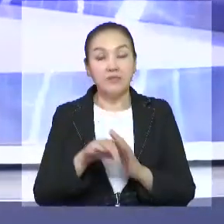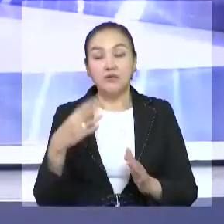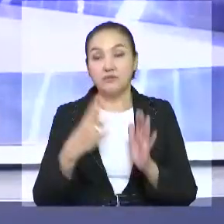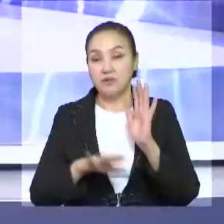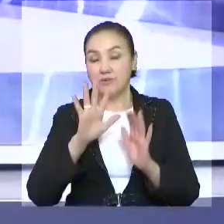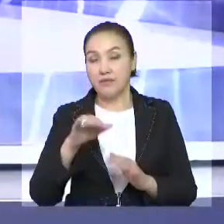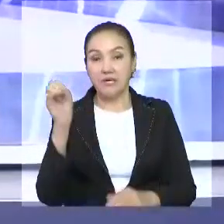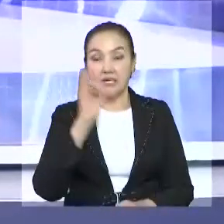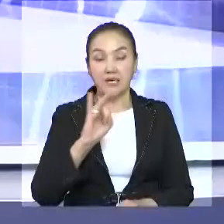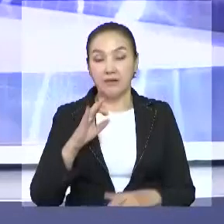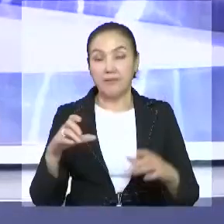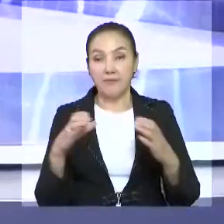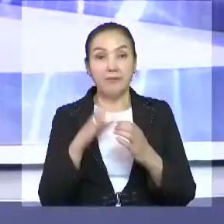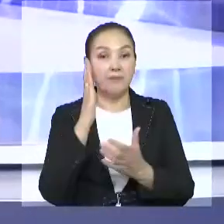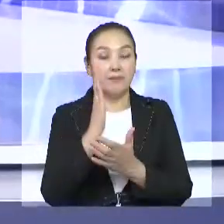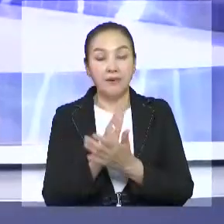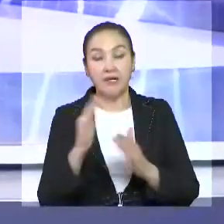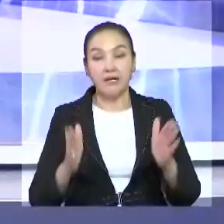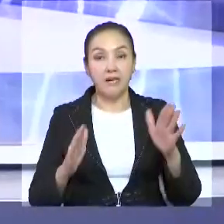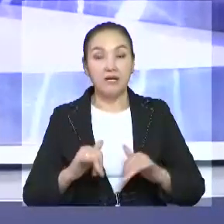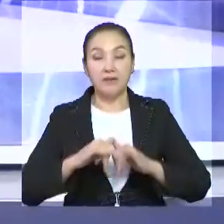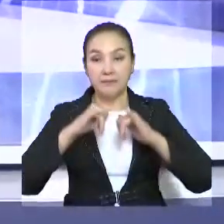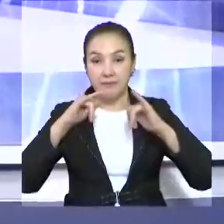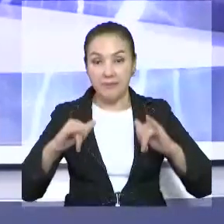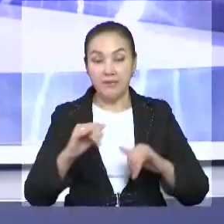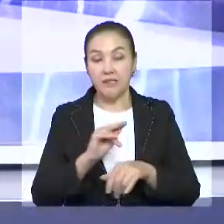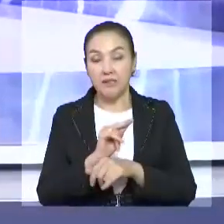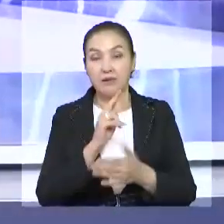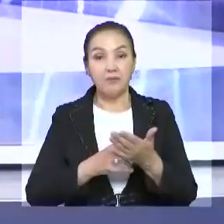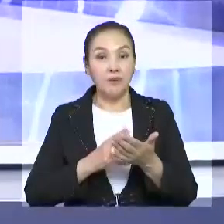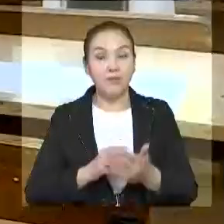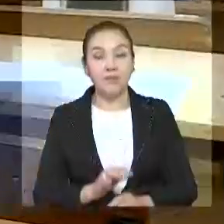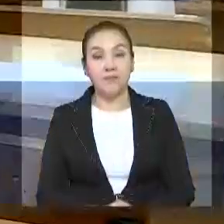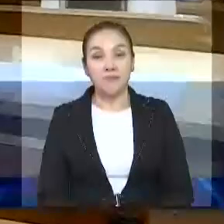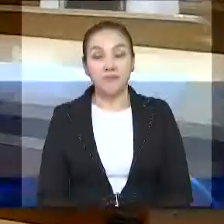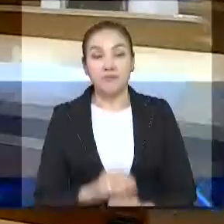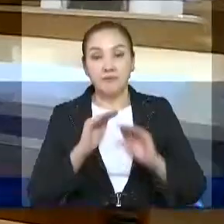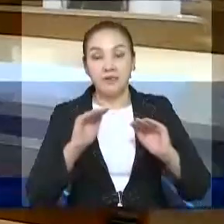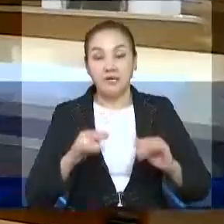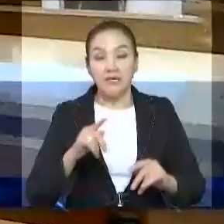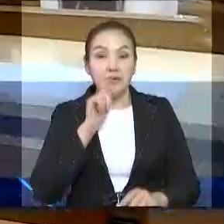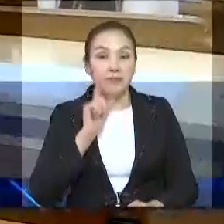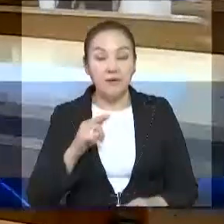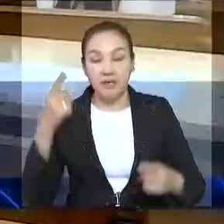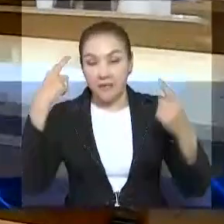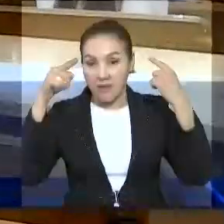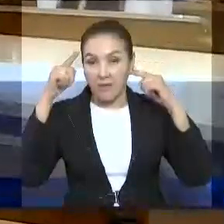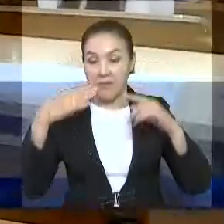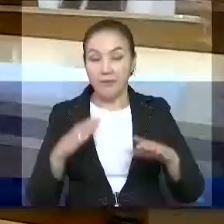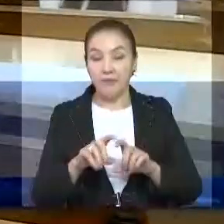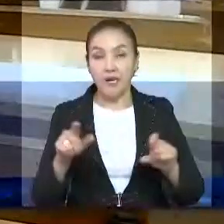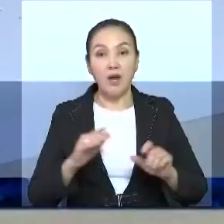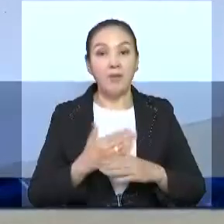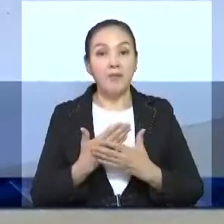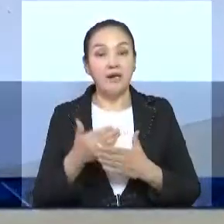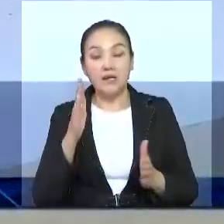жылдық тарихы бар мекеме бүлдіршіндерді жан-жақты дамытып, қарым қабілеттерін шыңдайды. Балалар мен жасөспірімдер шығармашылығы орталығында